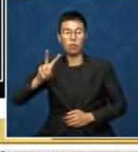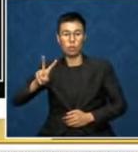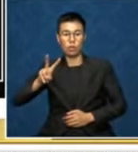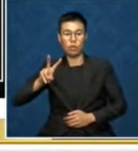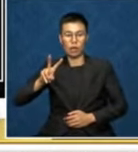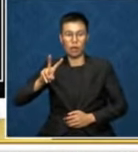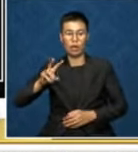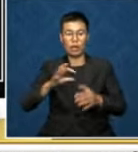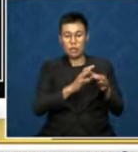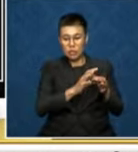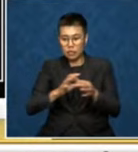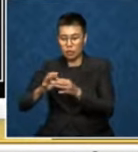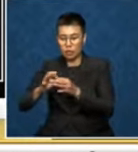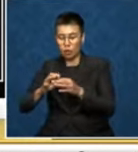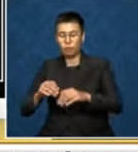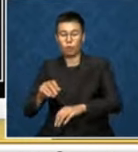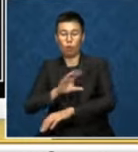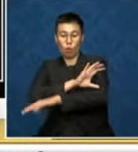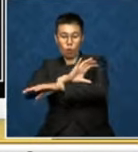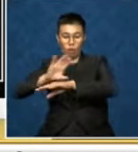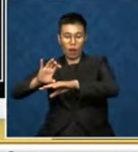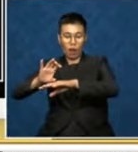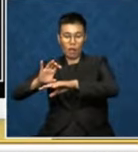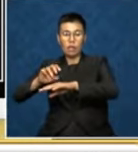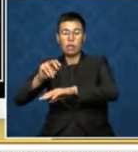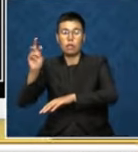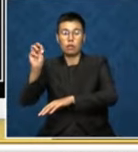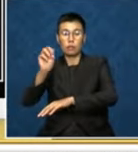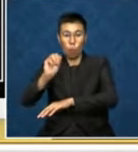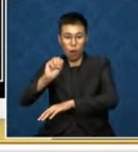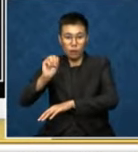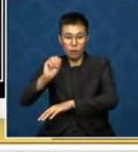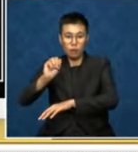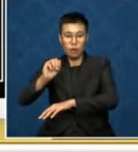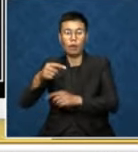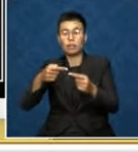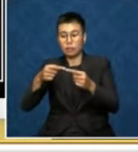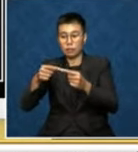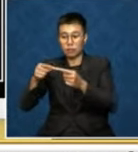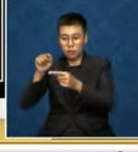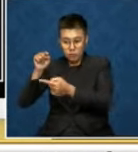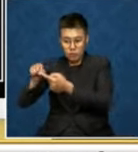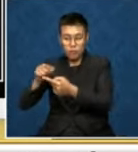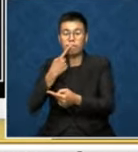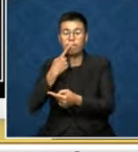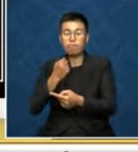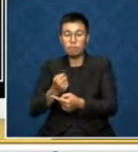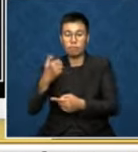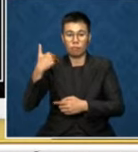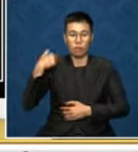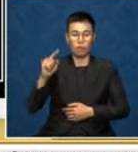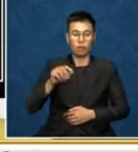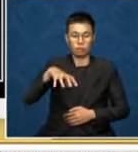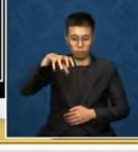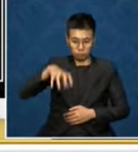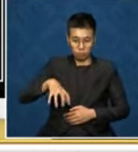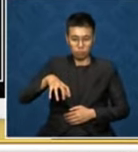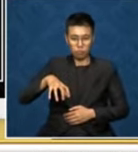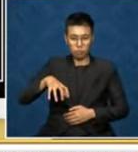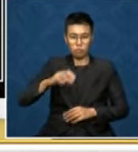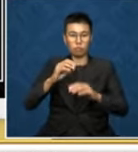นะครับแล้วก็สายสีแดงนะครับแล้วก็อีกเส้นนึงนะครับที่อยากให้ทำนะครับก็คือพุ่งตรงไปยังสถานีบางว่าเพื่อเชื่อมต่อ BTS